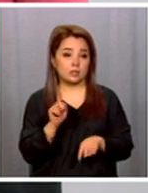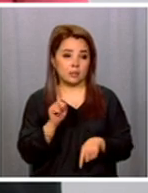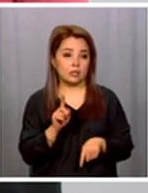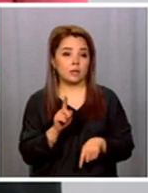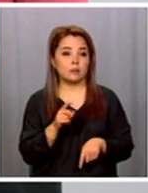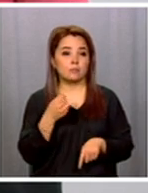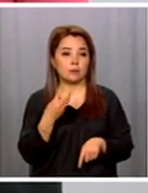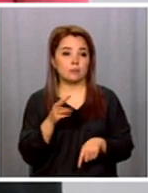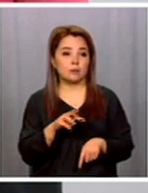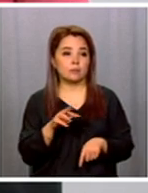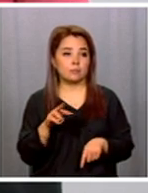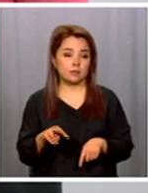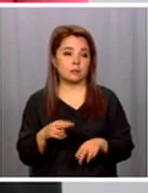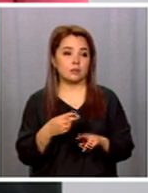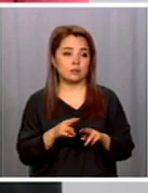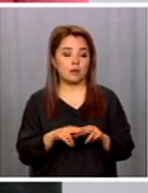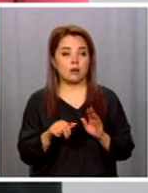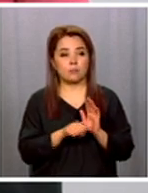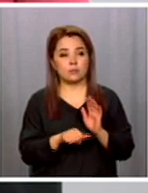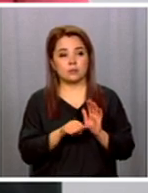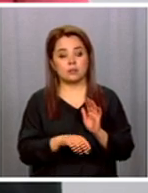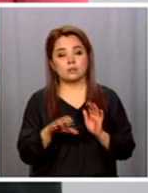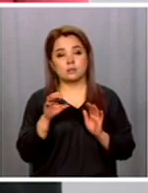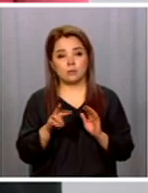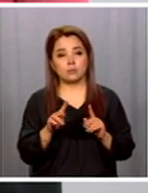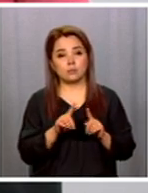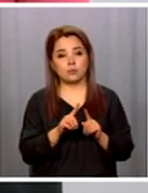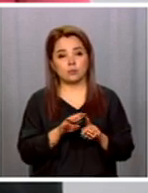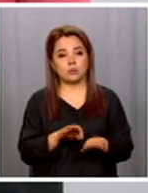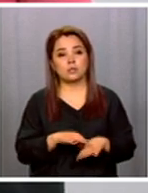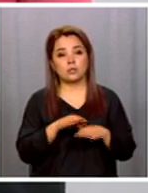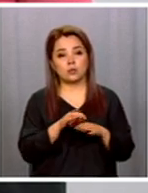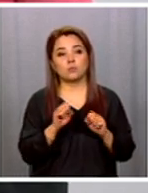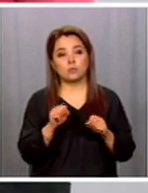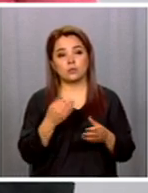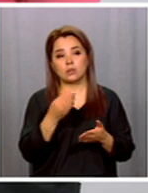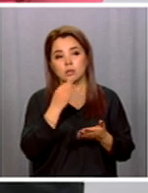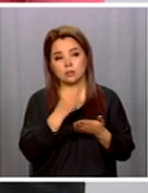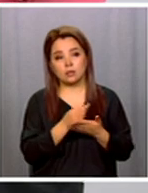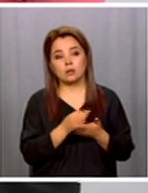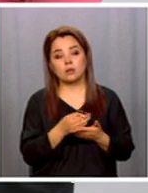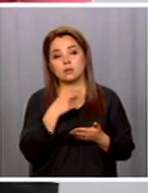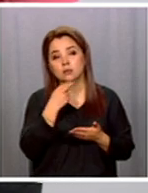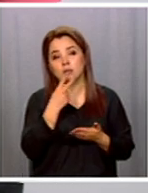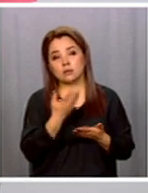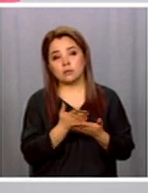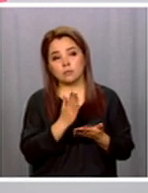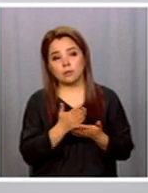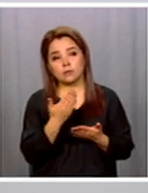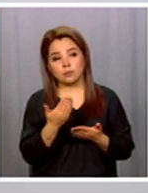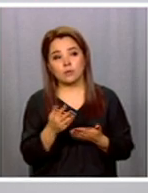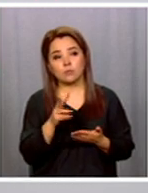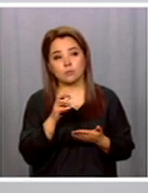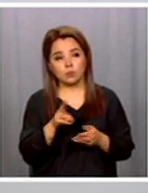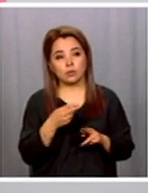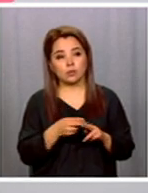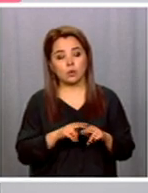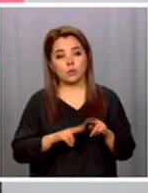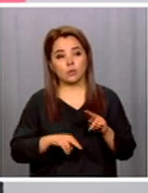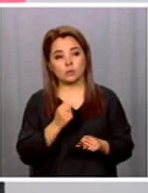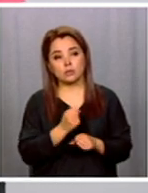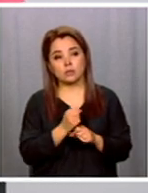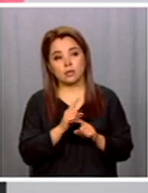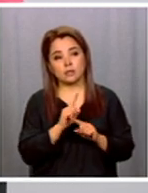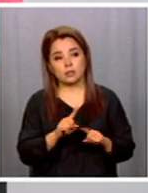1-2 мм-ден 60 см-ге дейін ғана жетуі мүмкін. Қарайтын болсаңыздар, балалар, мүктердің құрылыс